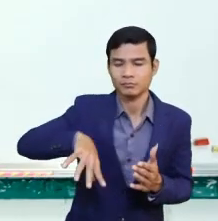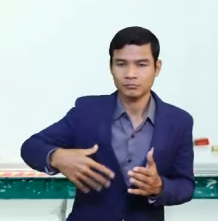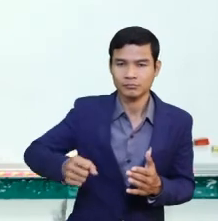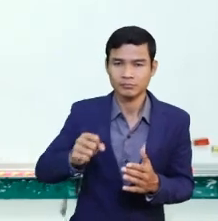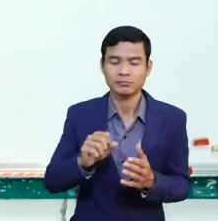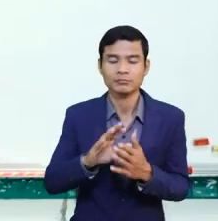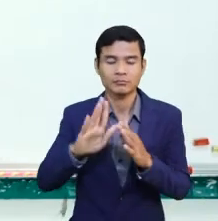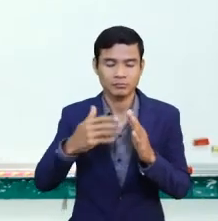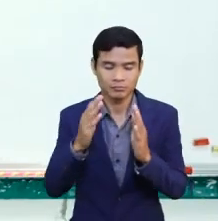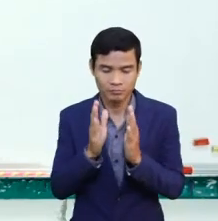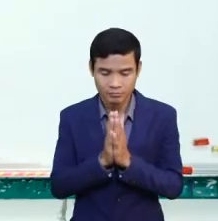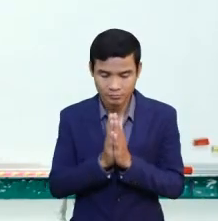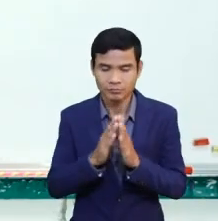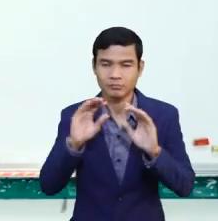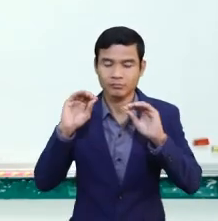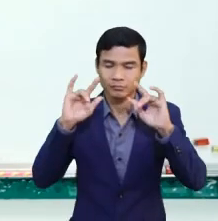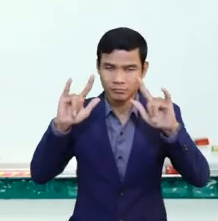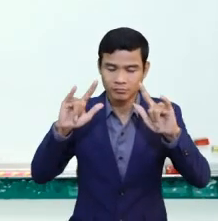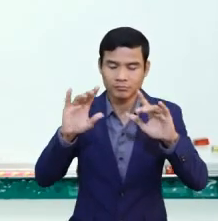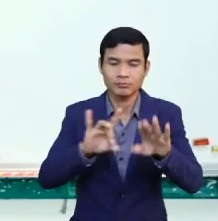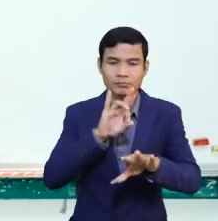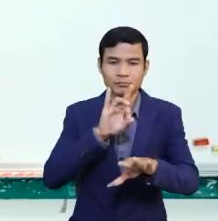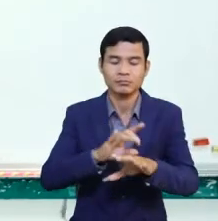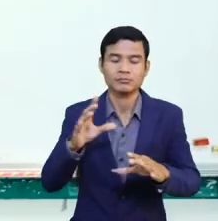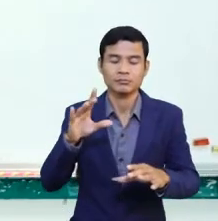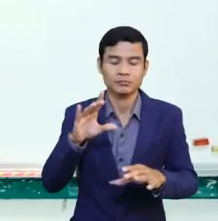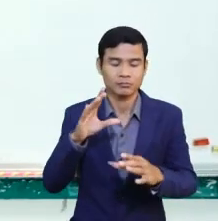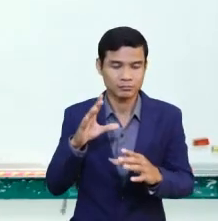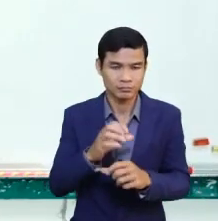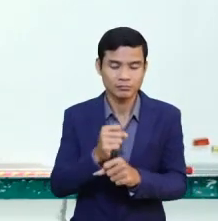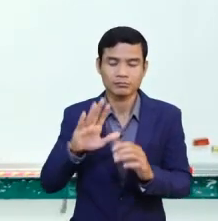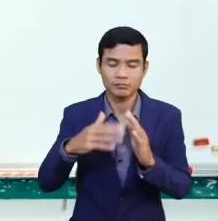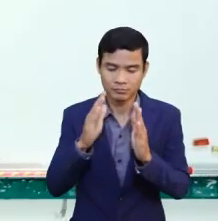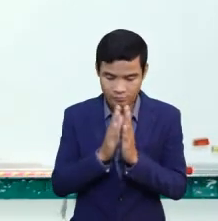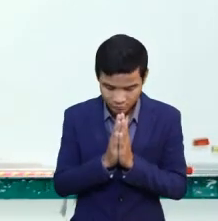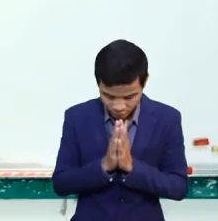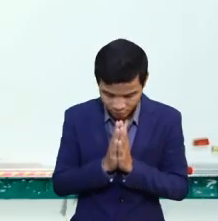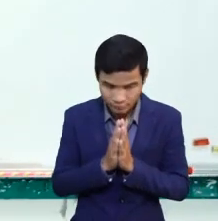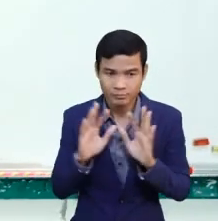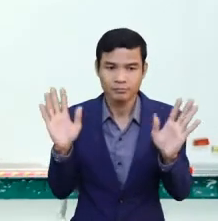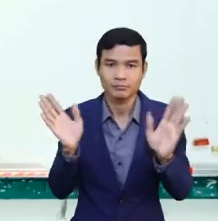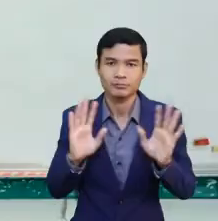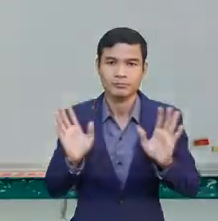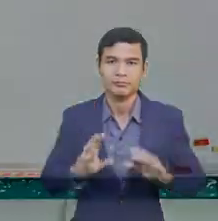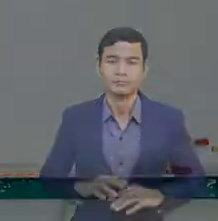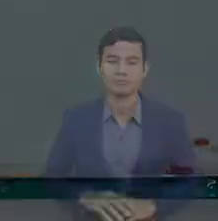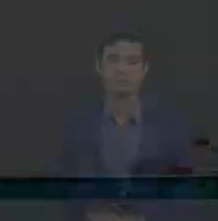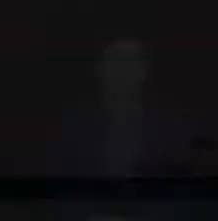គ្រប់រាជធានីខេត្តក្រុងនៅក្នុងព្រះរាជាណាចក្រកម្ពុជាចាអរគុណច្រើនចាការបង្រៀនរបស់នាងខ្ញុំនៅពេលនេះចាប់តែប៉ុណ្ណេះសូមអរគុណសូមជម្រាបលាចា